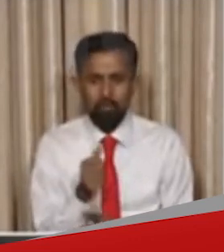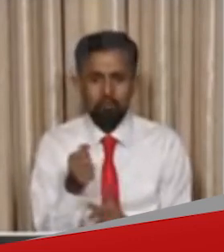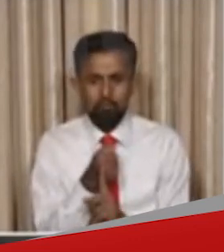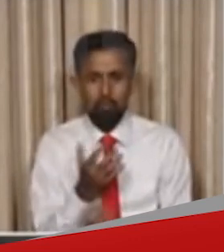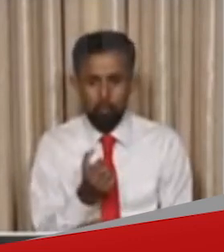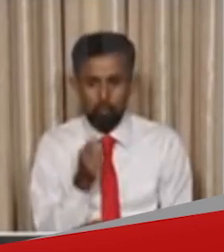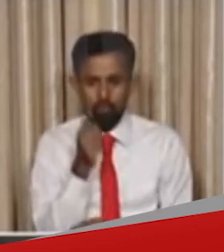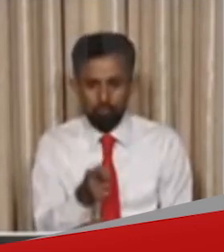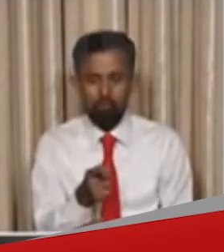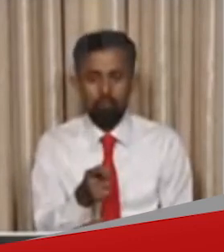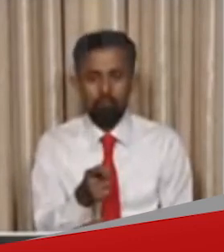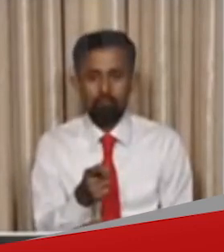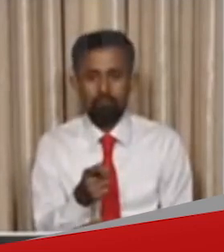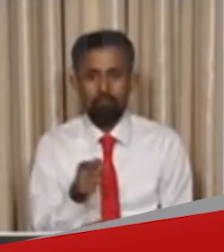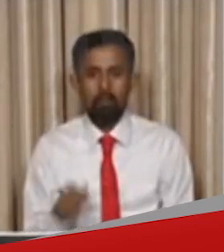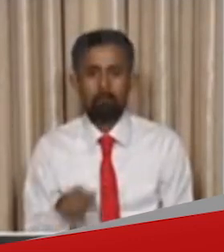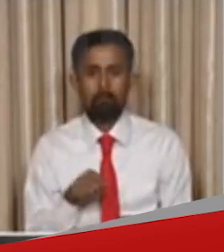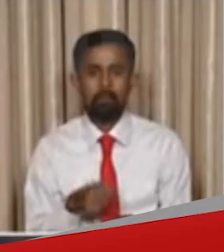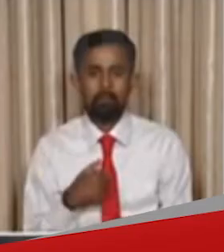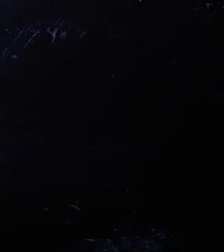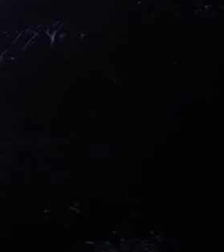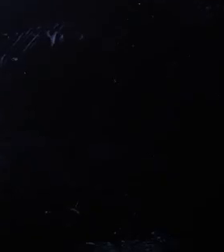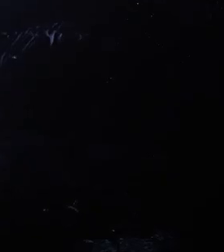ඕන නේද කියලා. බොහොම ස්තුතියි ගරුමන්තුමා, බොහොම ස්තුතියි.